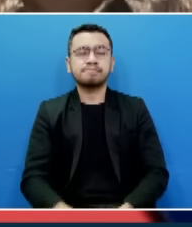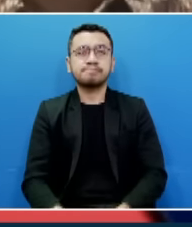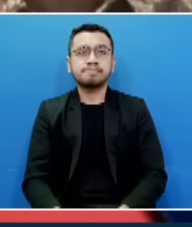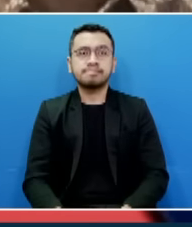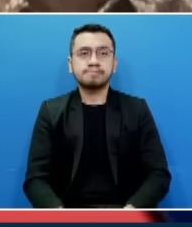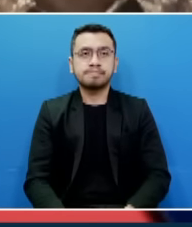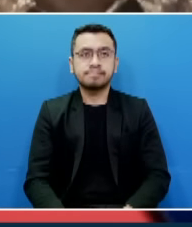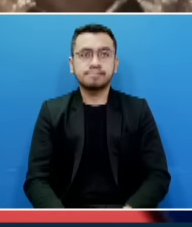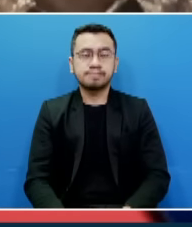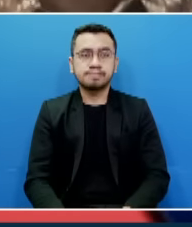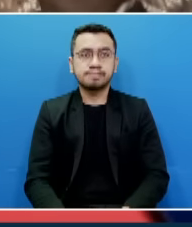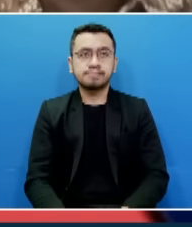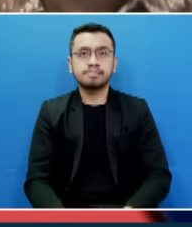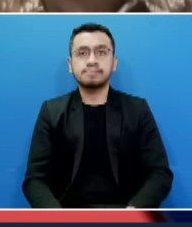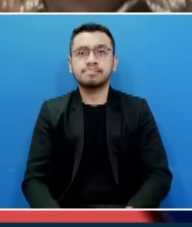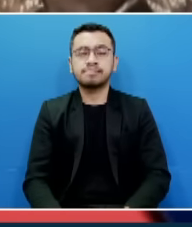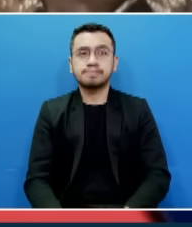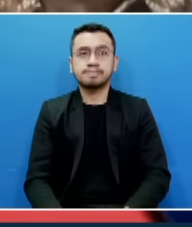UNT